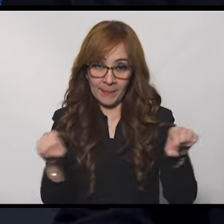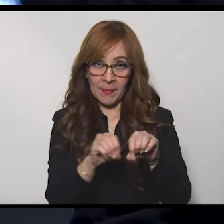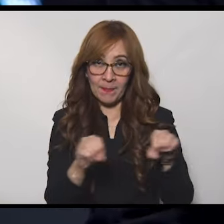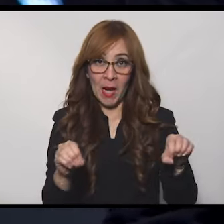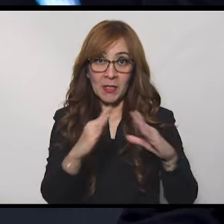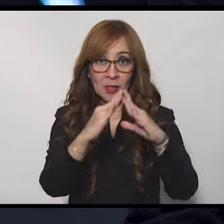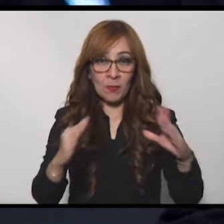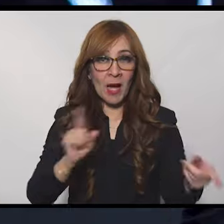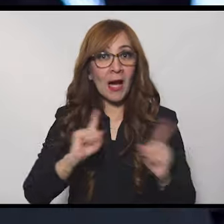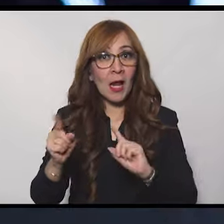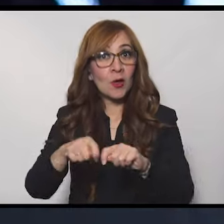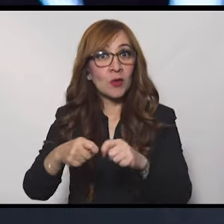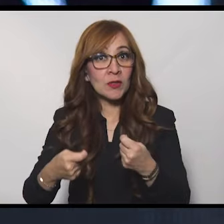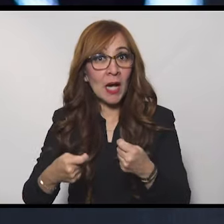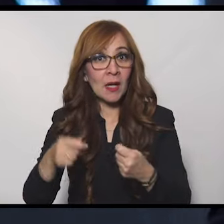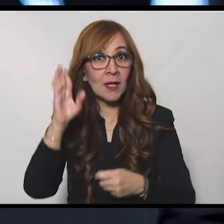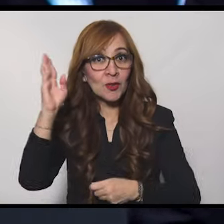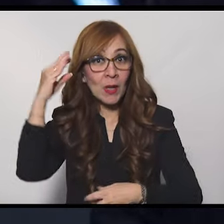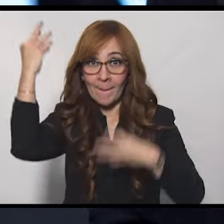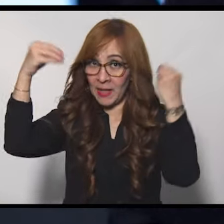aja udah pusing kan.